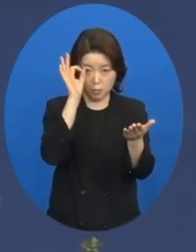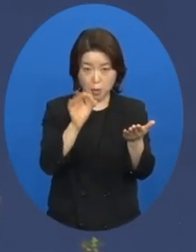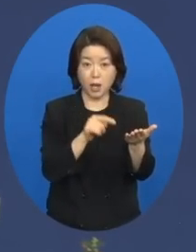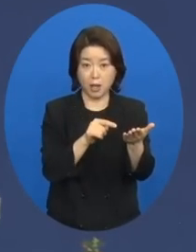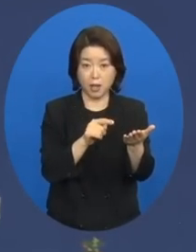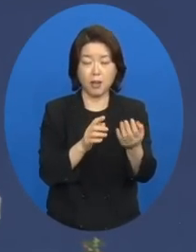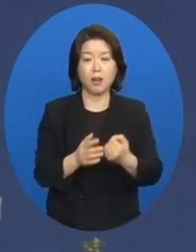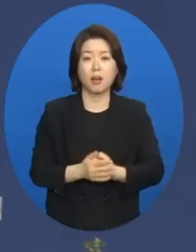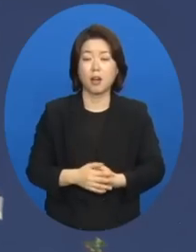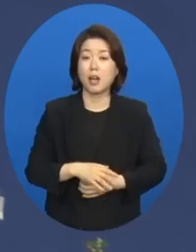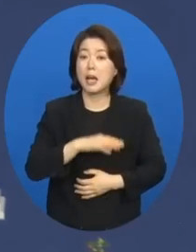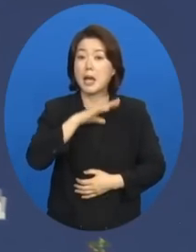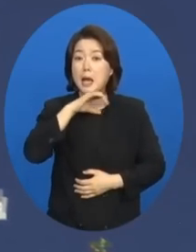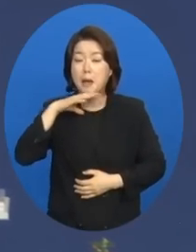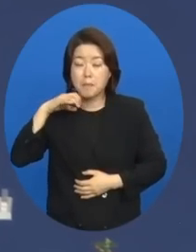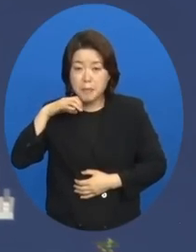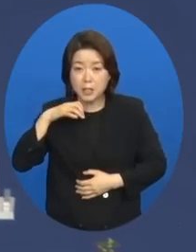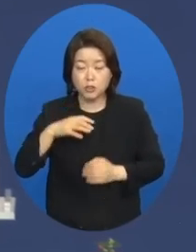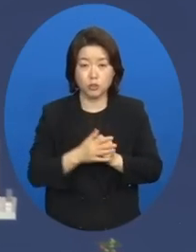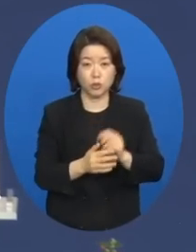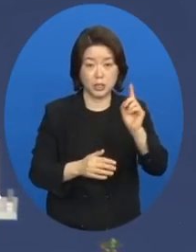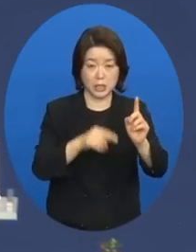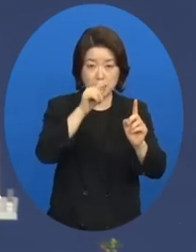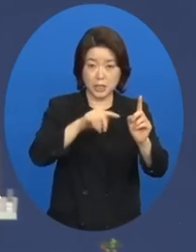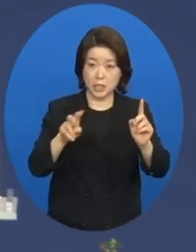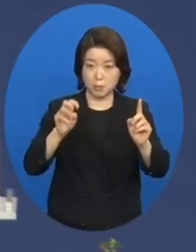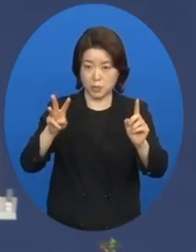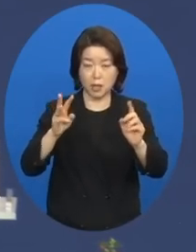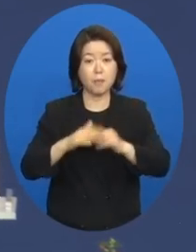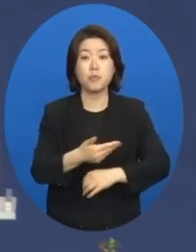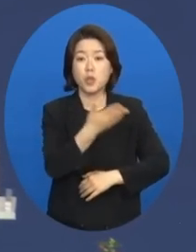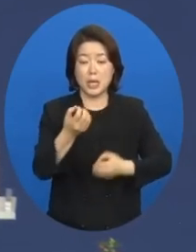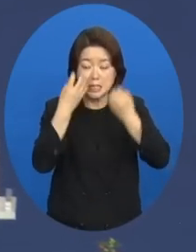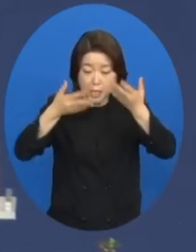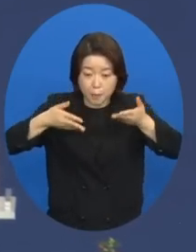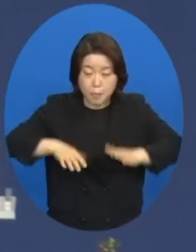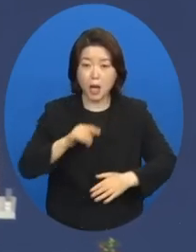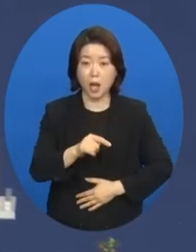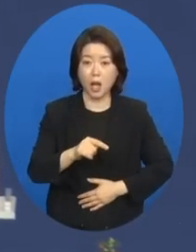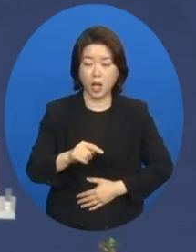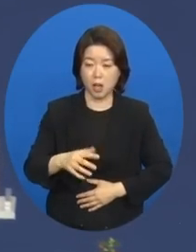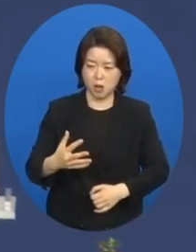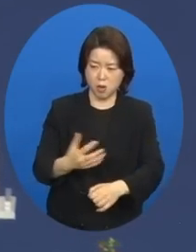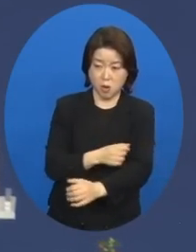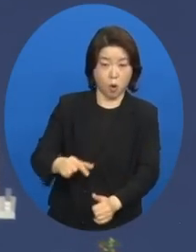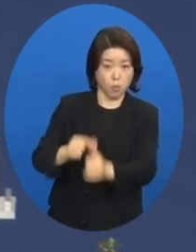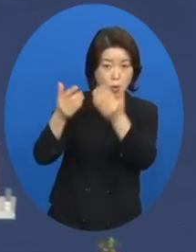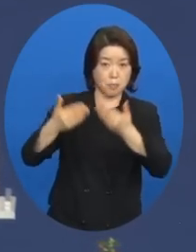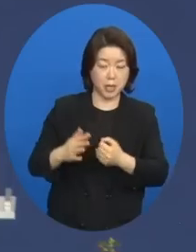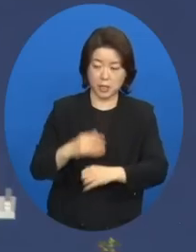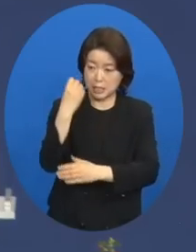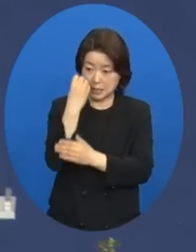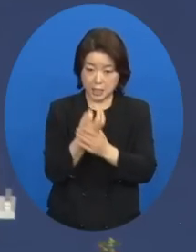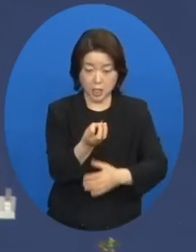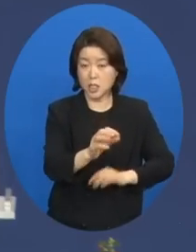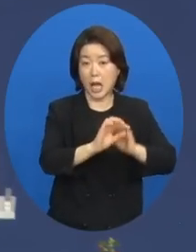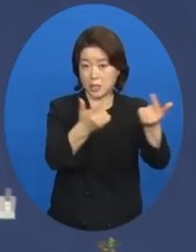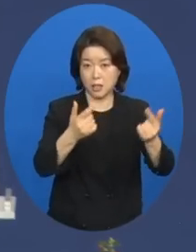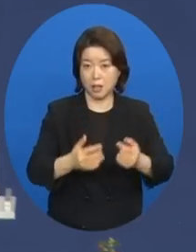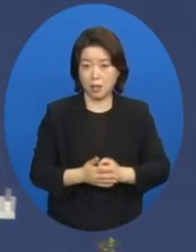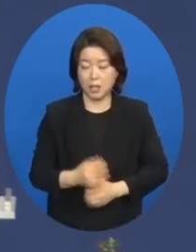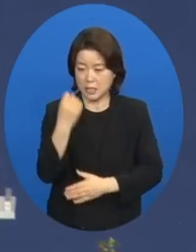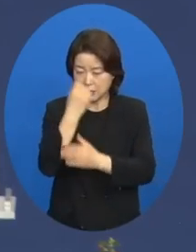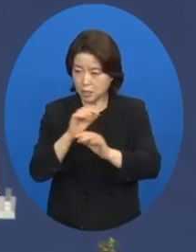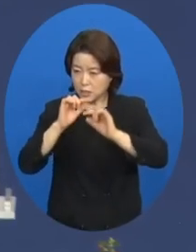들어보시면 베드로전서 1장 23절에 너희의 거듭난 것, 이 어마어마한 구원을 받은 것이 썩어질 씨로 된 것이 아니요